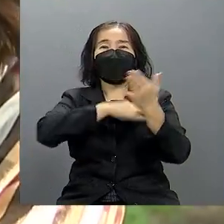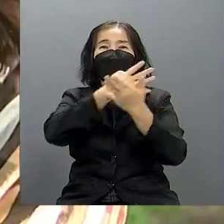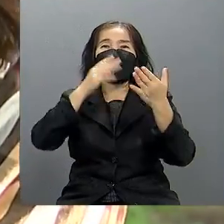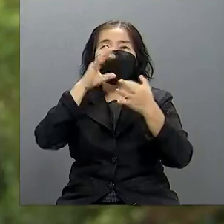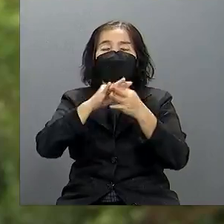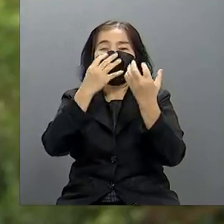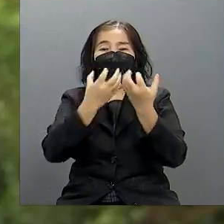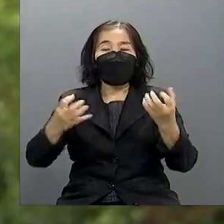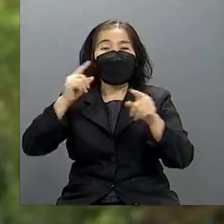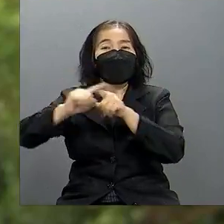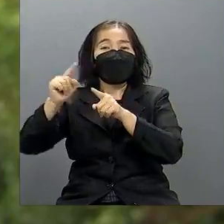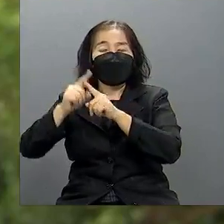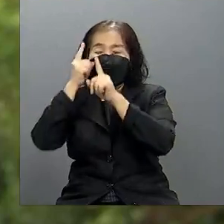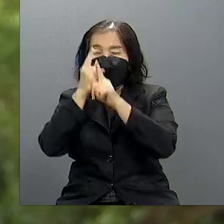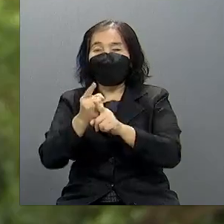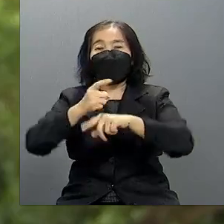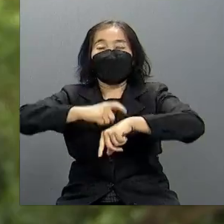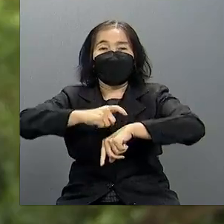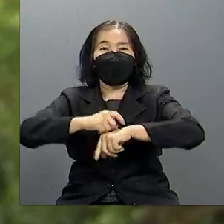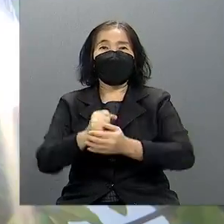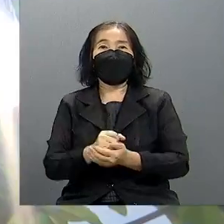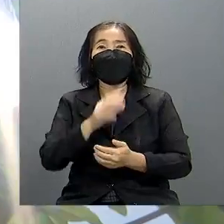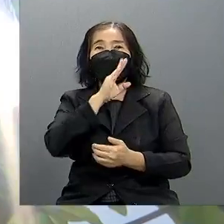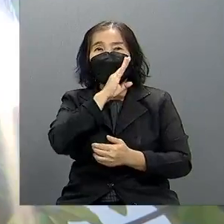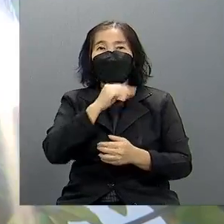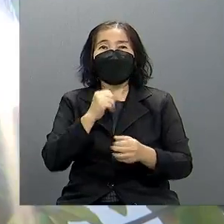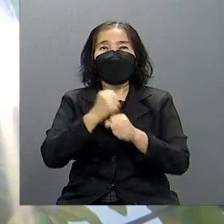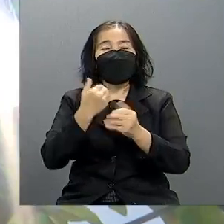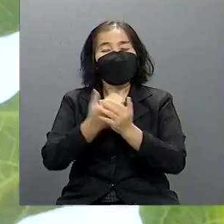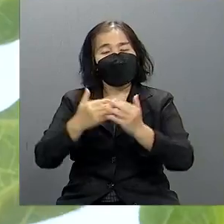วงระยะเวลาต่างๆให้เรามีรายได้เข้ามาตลอดเวลา